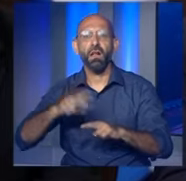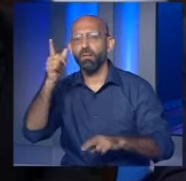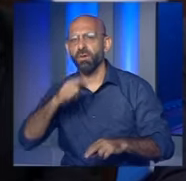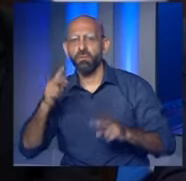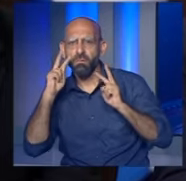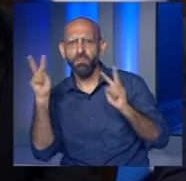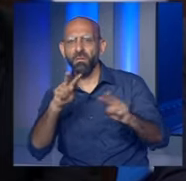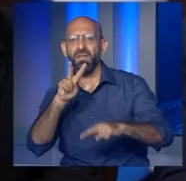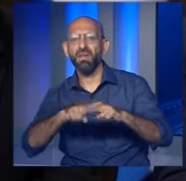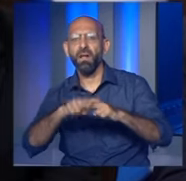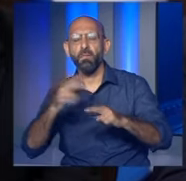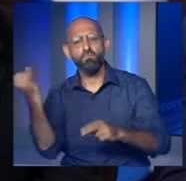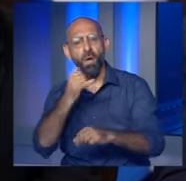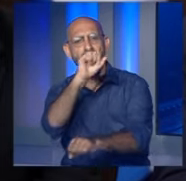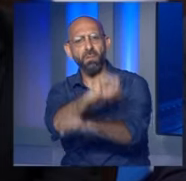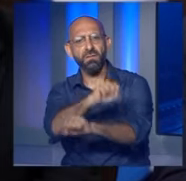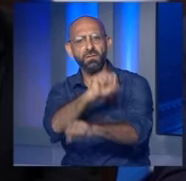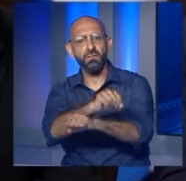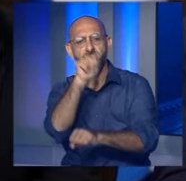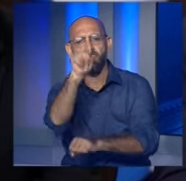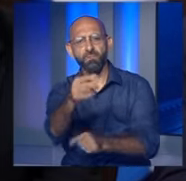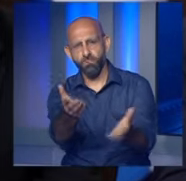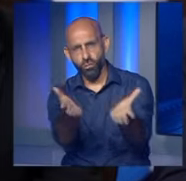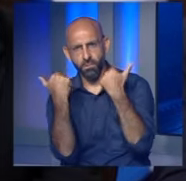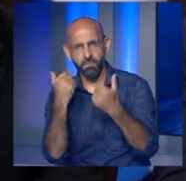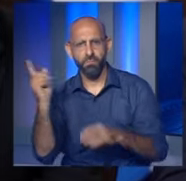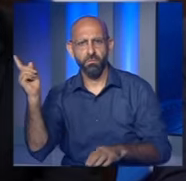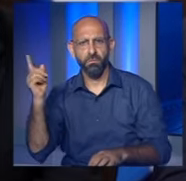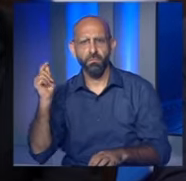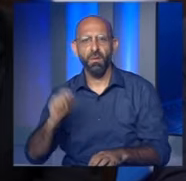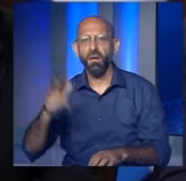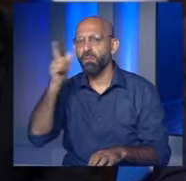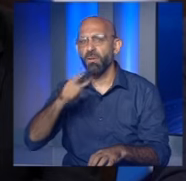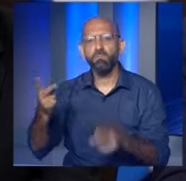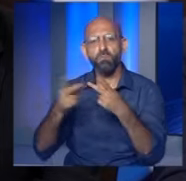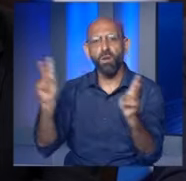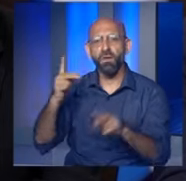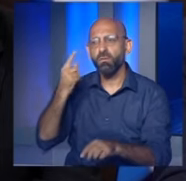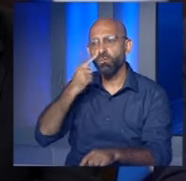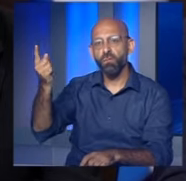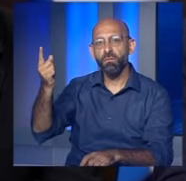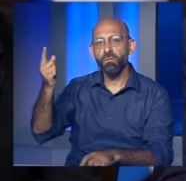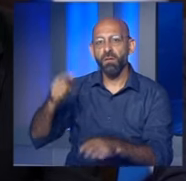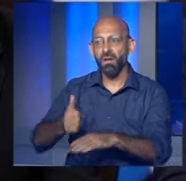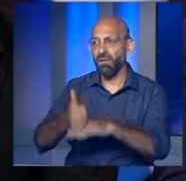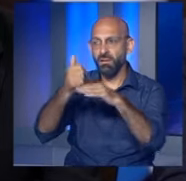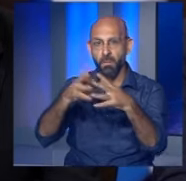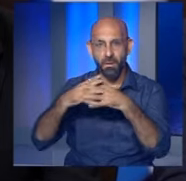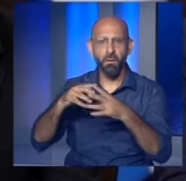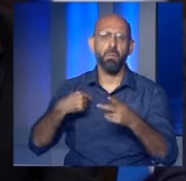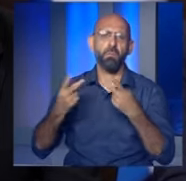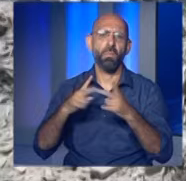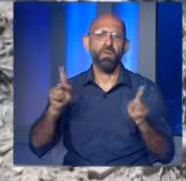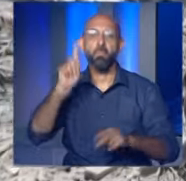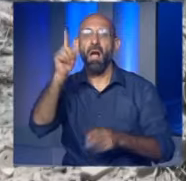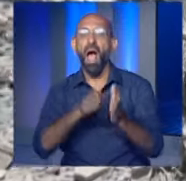بنيامين نتنياهو لفت الى انه لا يوجد تغيير في الموقف الاسرائيلي بشان مسار استعاده المحتجزين الذي رحب به الرئيس الامريكي جو